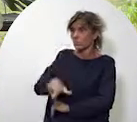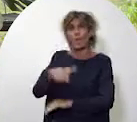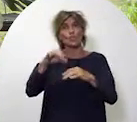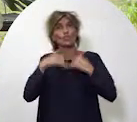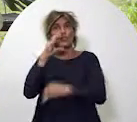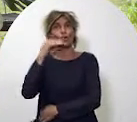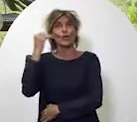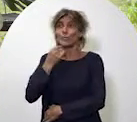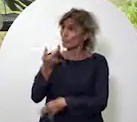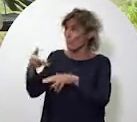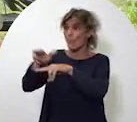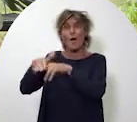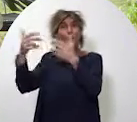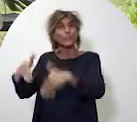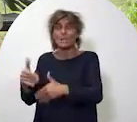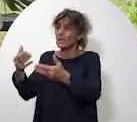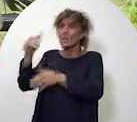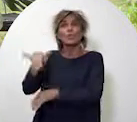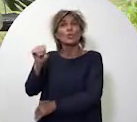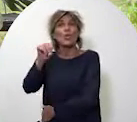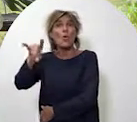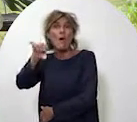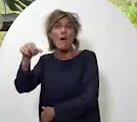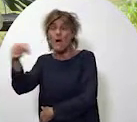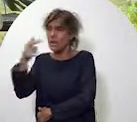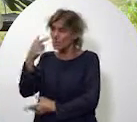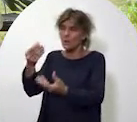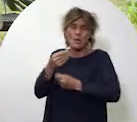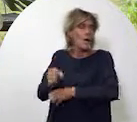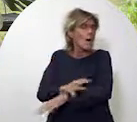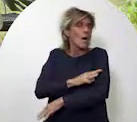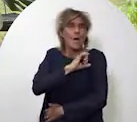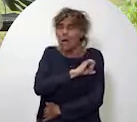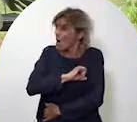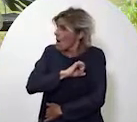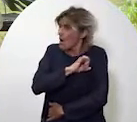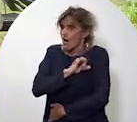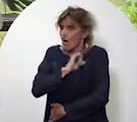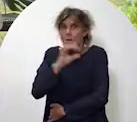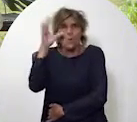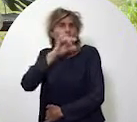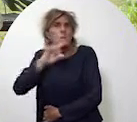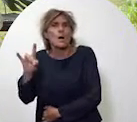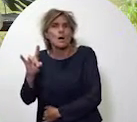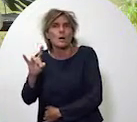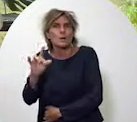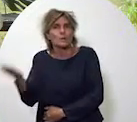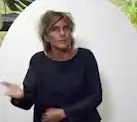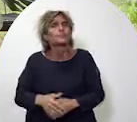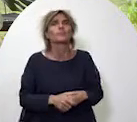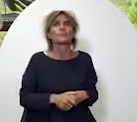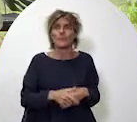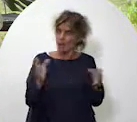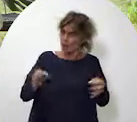par la mort de yoann qui nous a tous profondément ému et que je n'oublie pas c'est pourtant